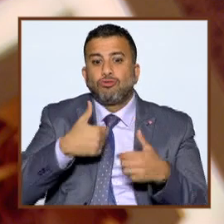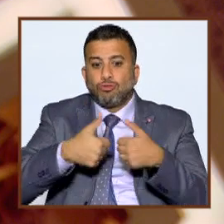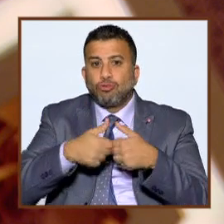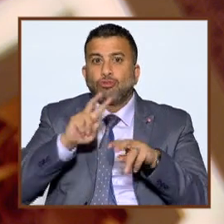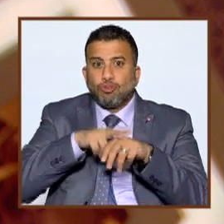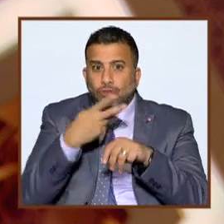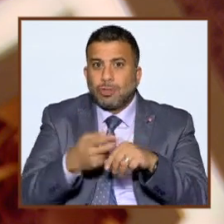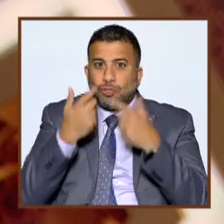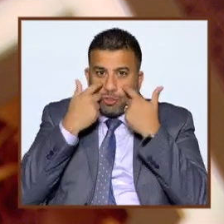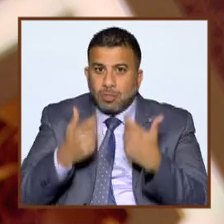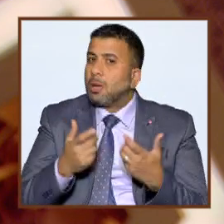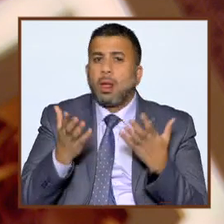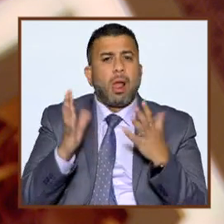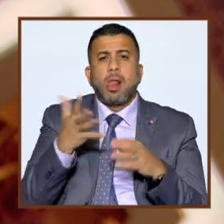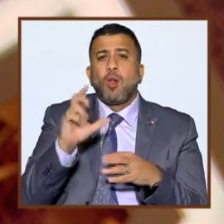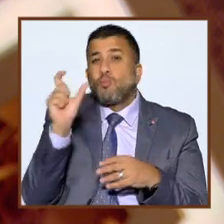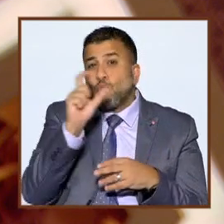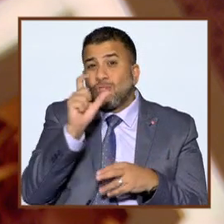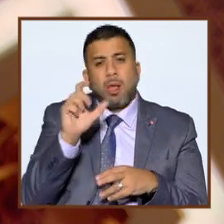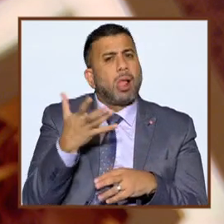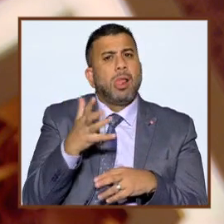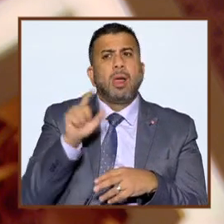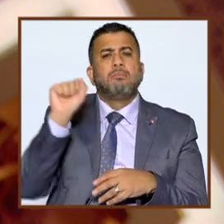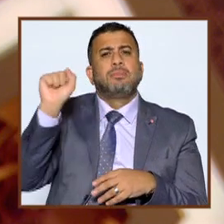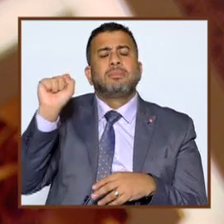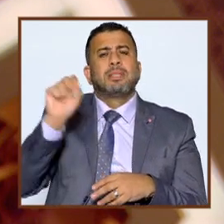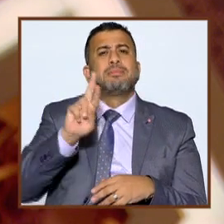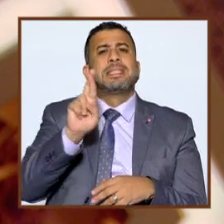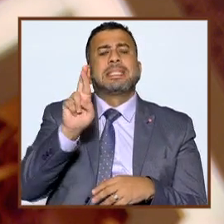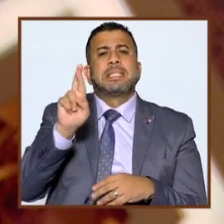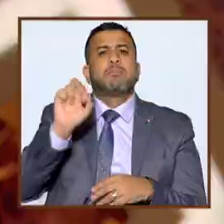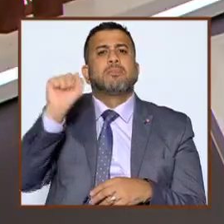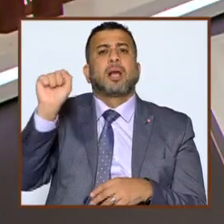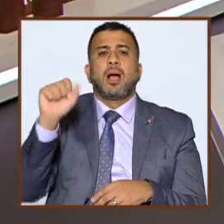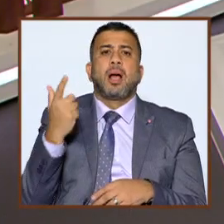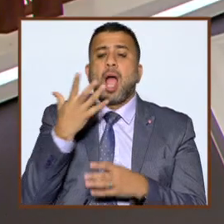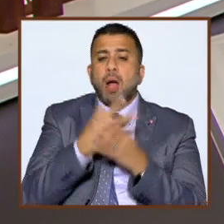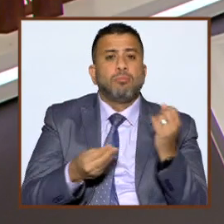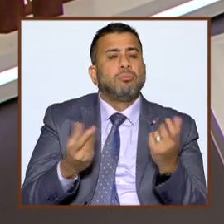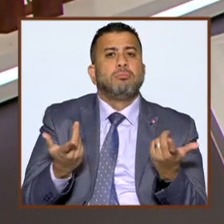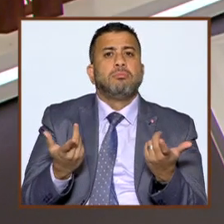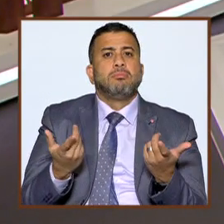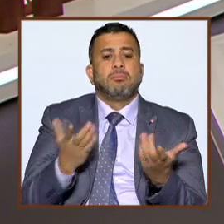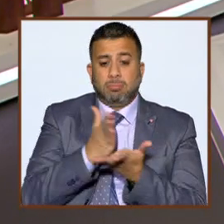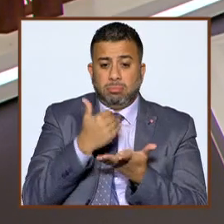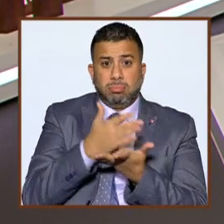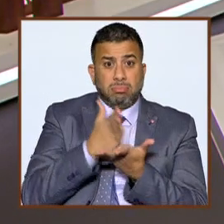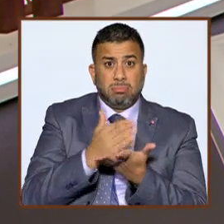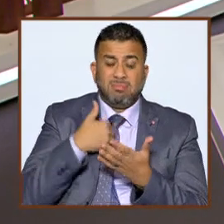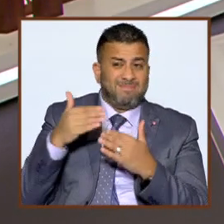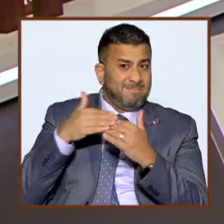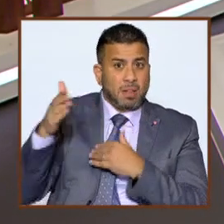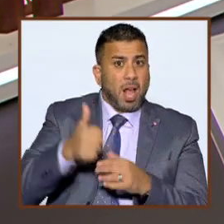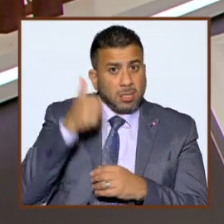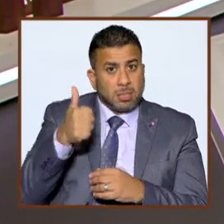أختي. مرحبا. تفضل أبو محمد. السلام عليكم دكتور. عليكم السلام ورحمة الله. كيف حالك؟ طيب حالك.